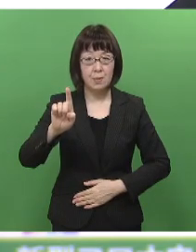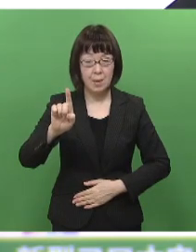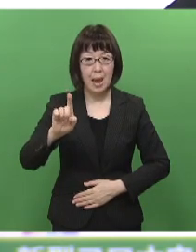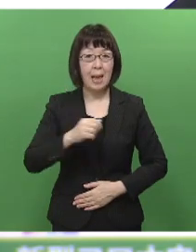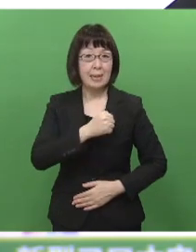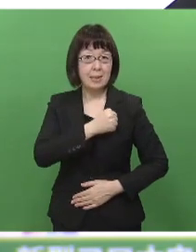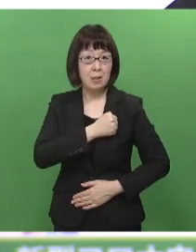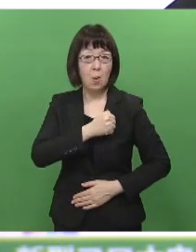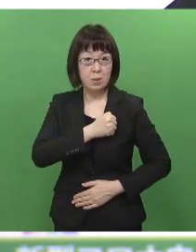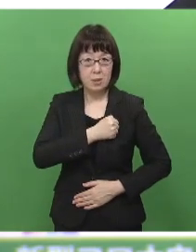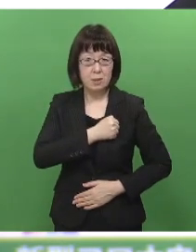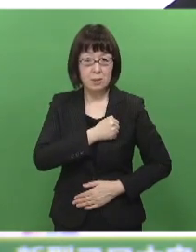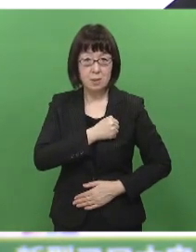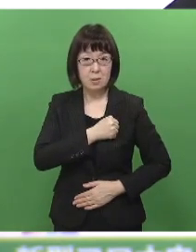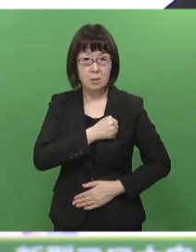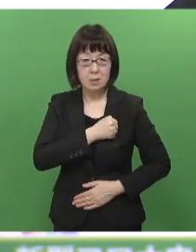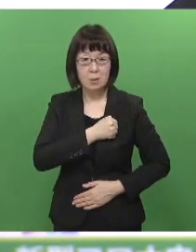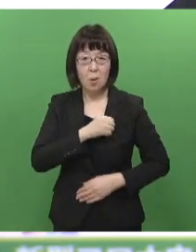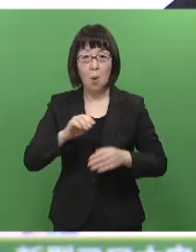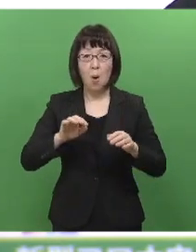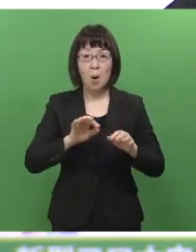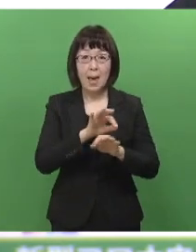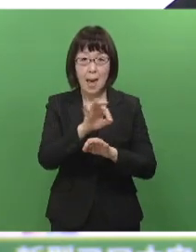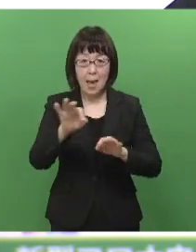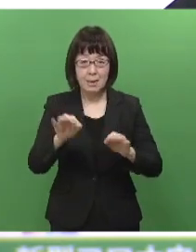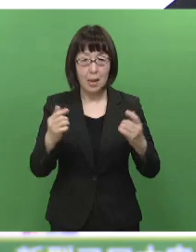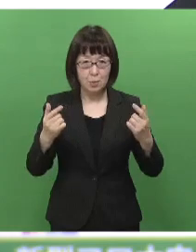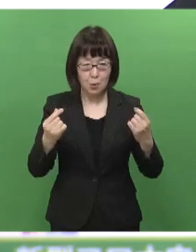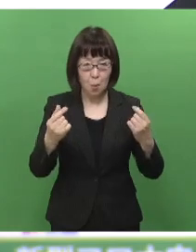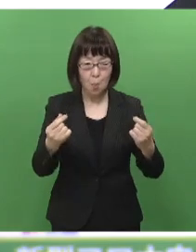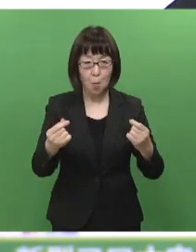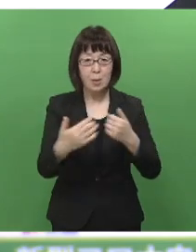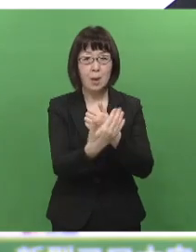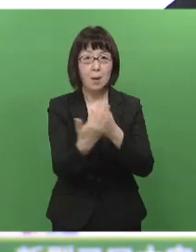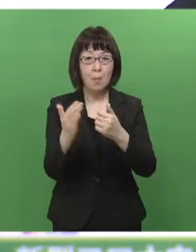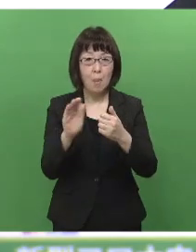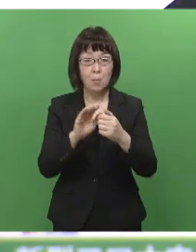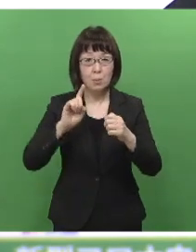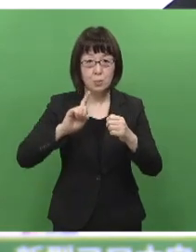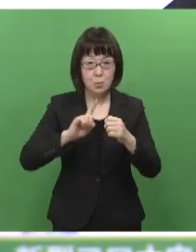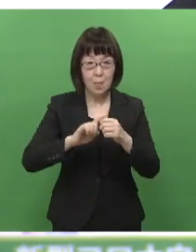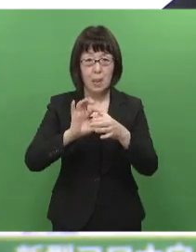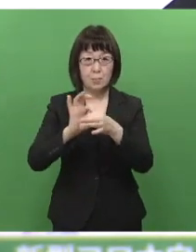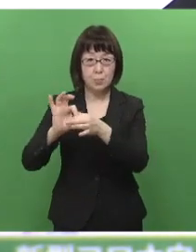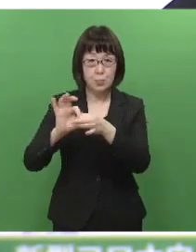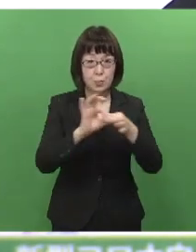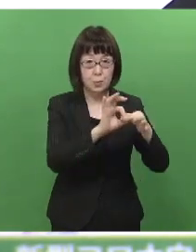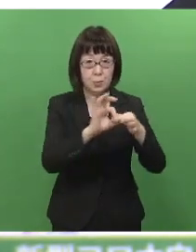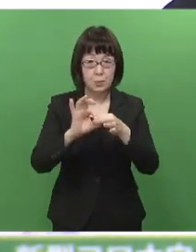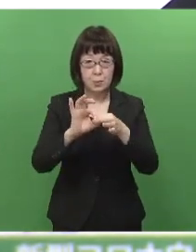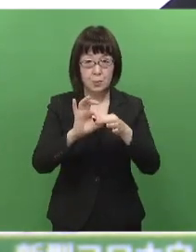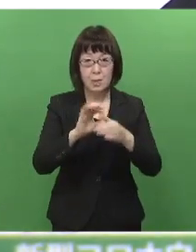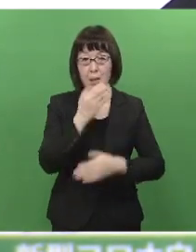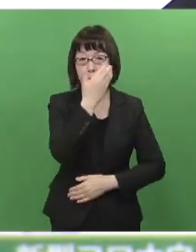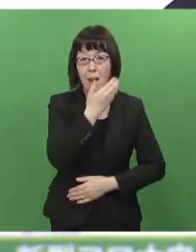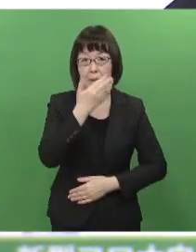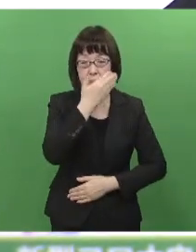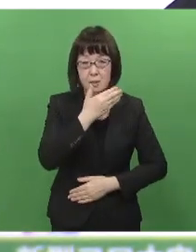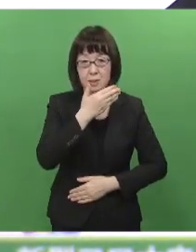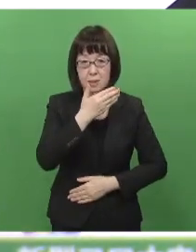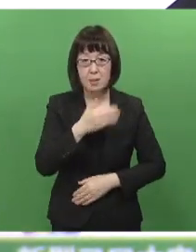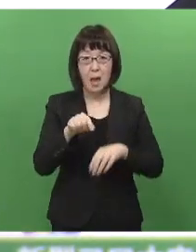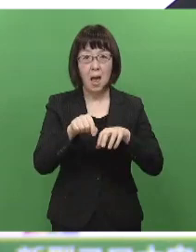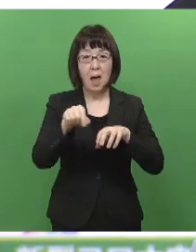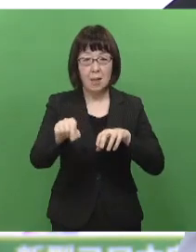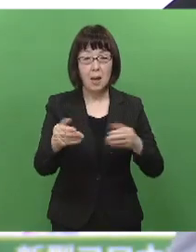命の経済とともに経済の命を守るためにもつながってくることでありますので、ご協力、テレワ